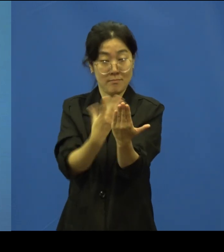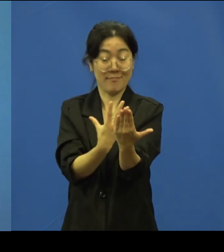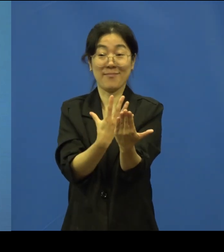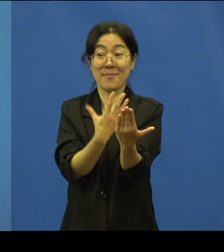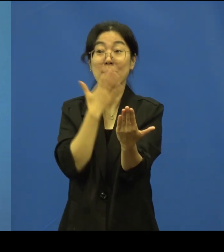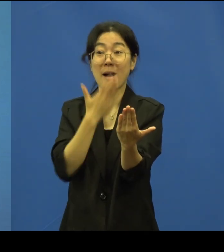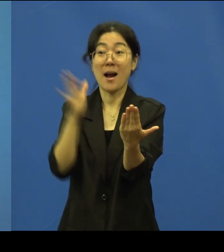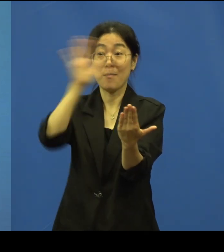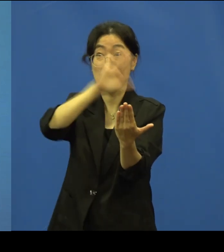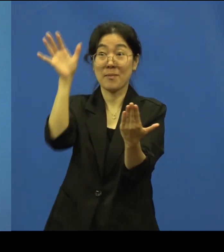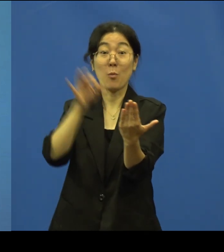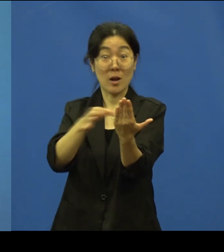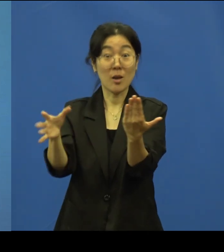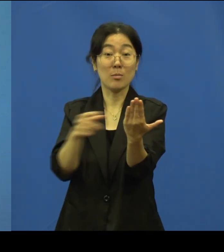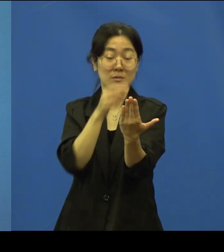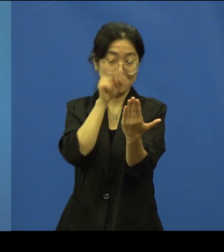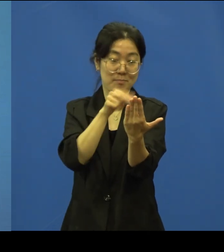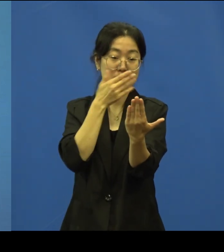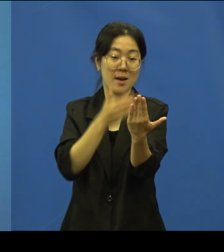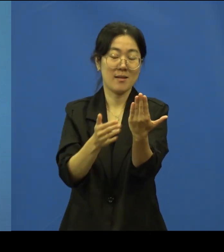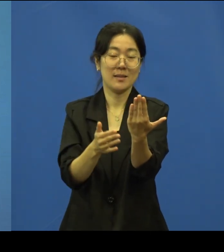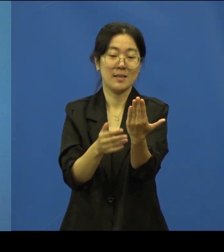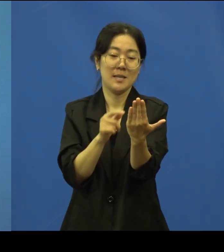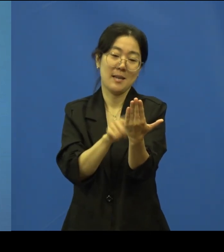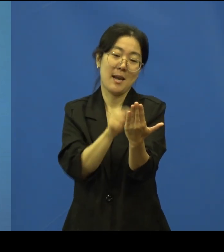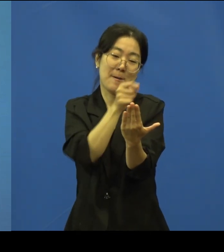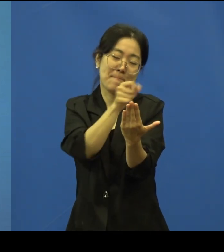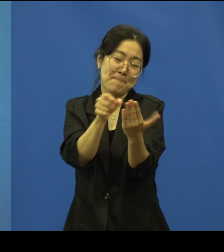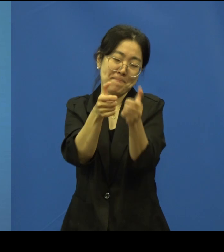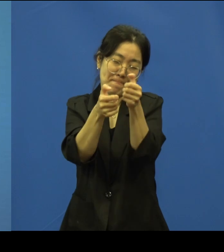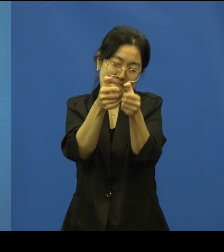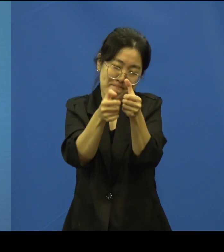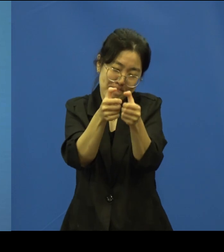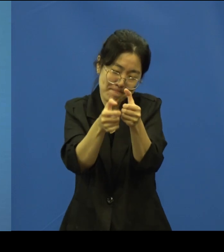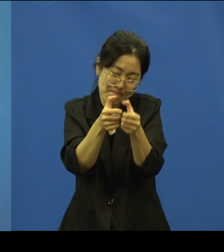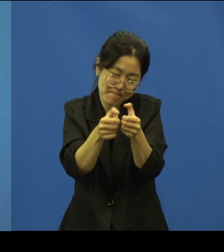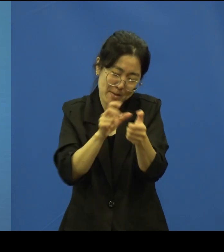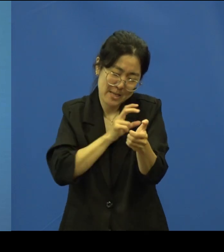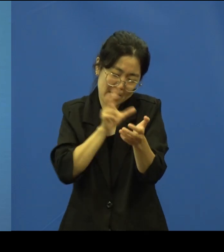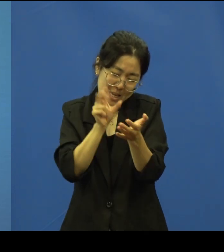제가 이렇게 기도 수첩에다가 기도 제목을 일일이 다